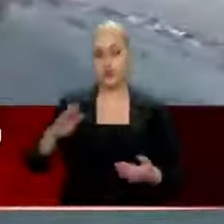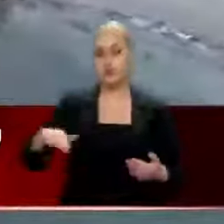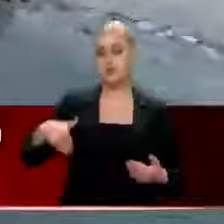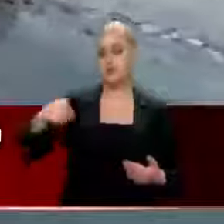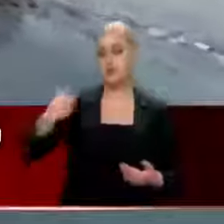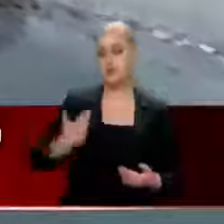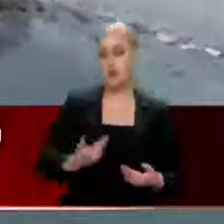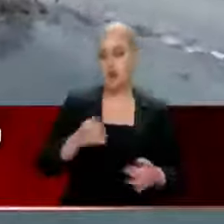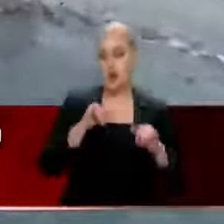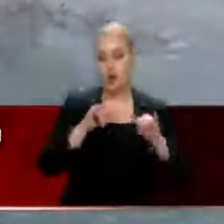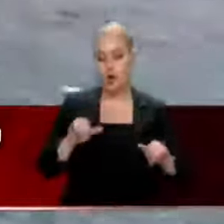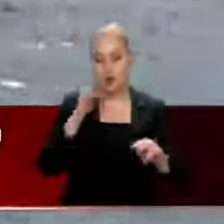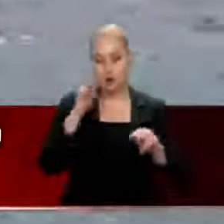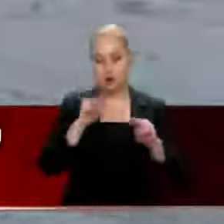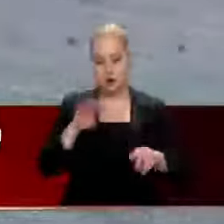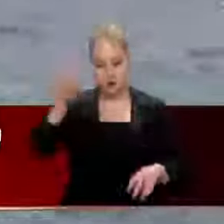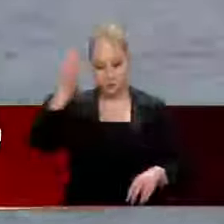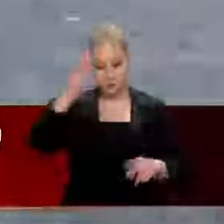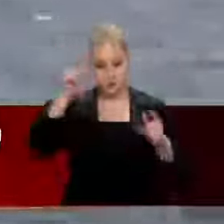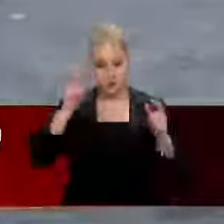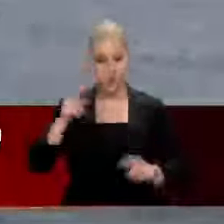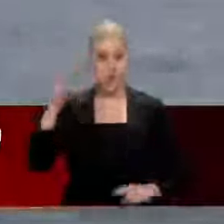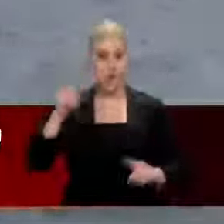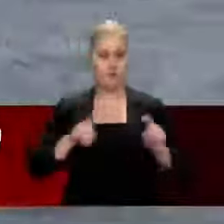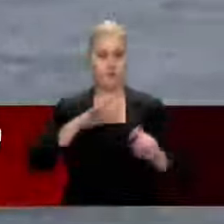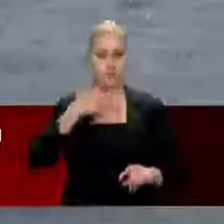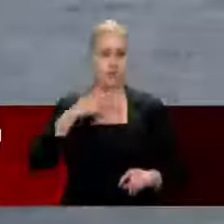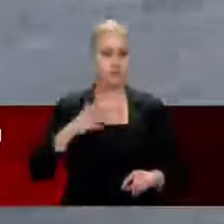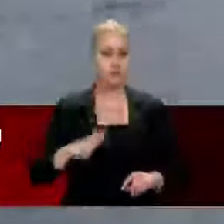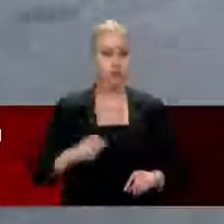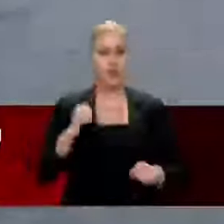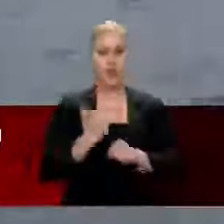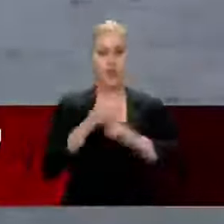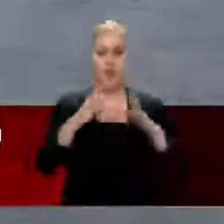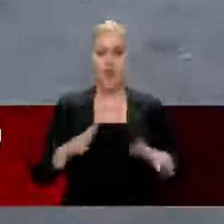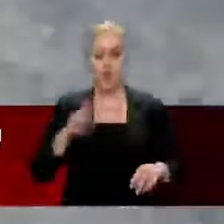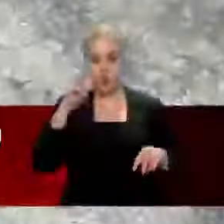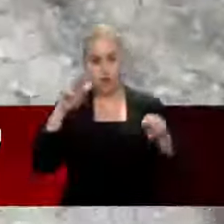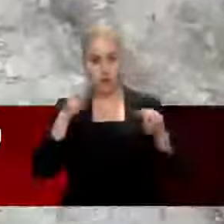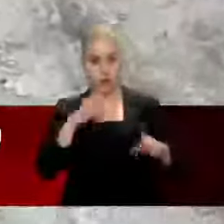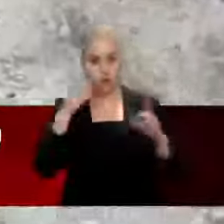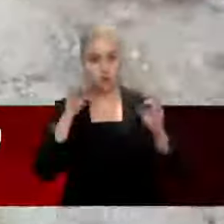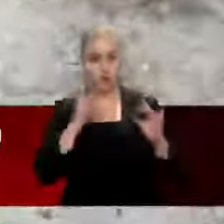Ardından benzer bir manzara da İstanbul Avcılar sahilinde yaşanmış, kayalıklar gün yüzüne